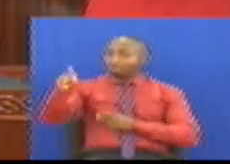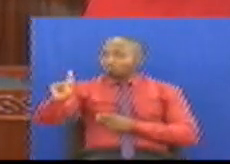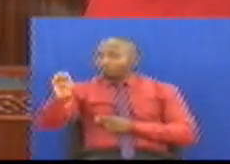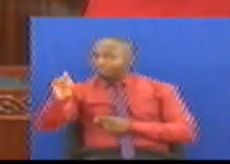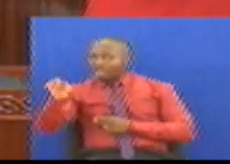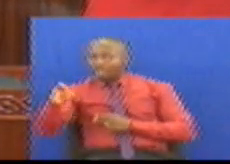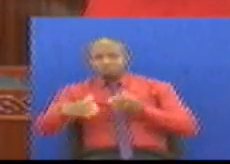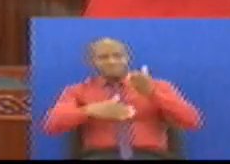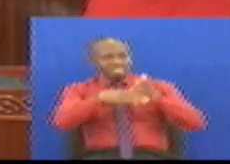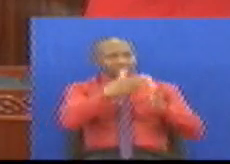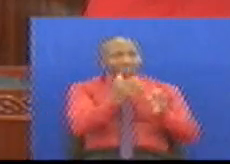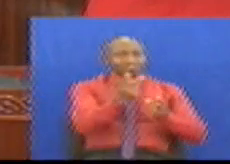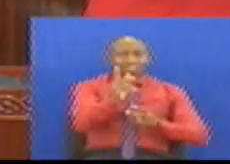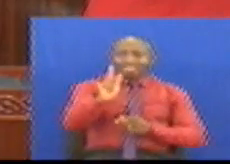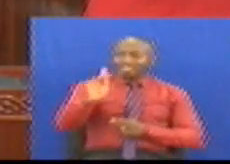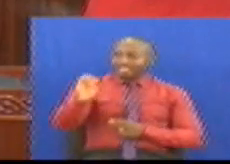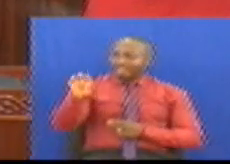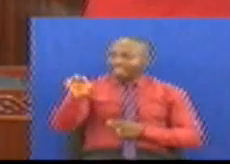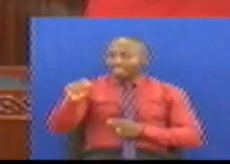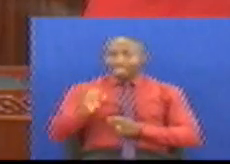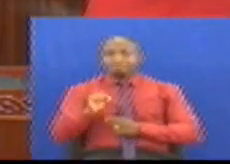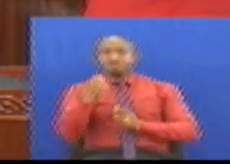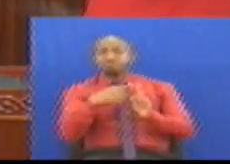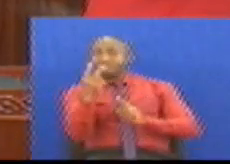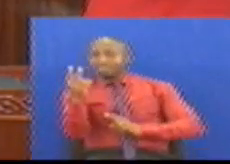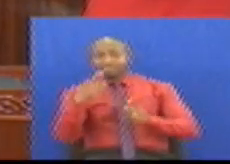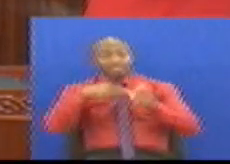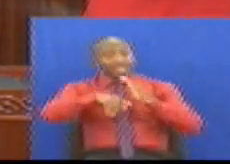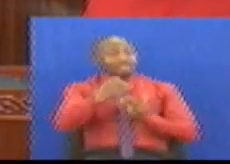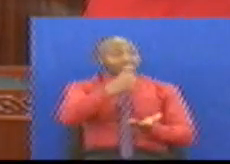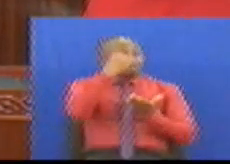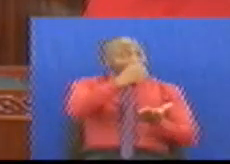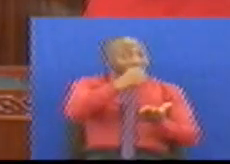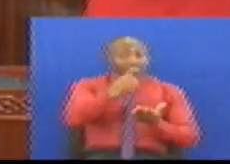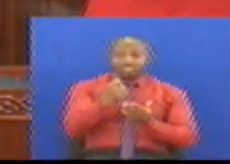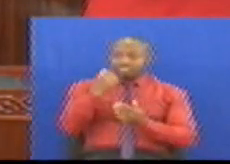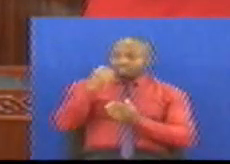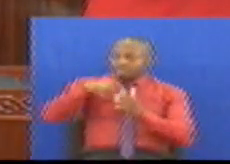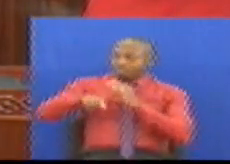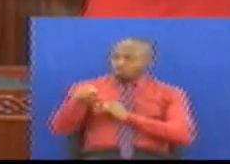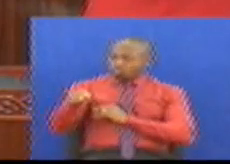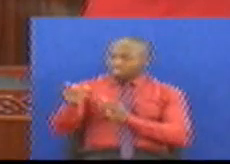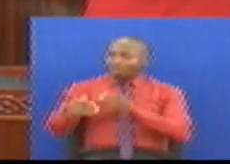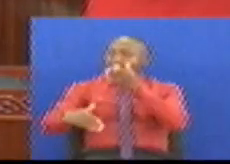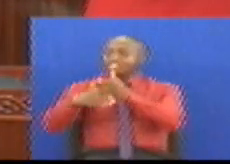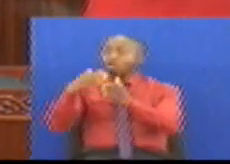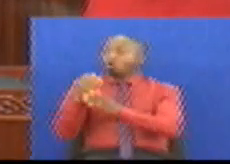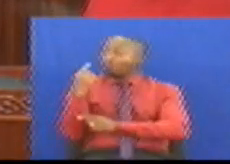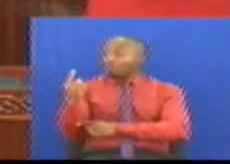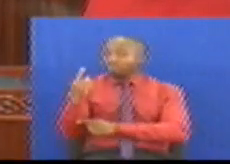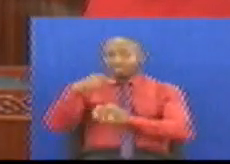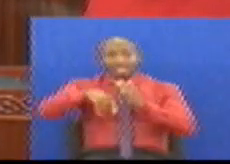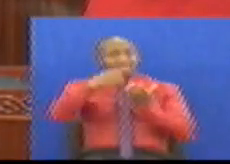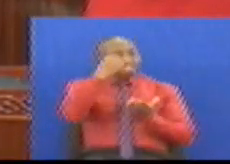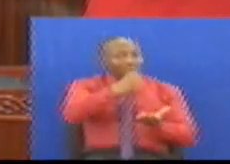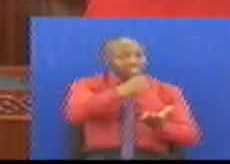cha afya sehemu inaitwa Kerenge. Tulipewa milioni 200. Sasa sijaona kwenye bajeti mpango wa kuendeleza, maana milioni 200 ni kama jengo moja tu. Sasa tuna mpango gani kwa mwaka wa